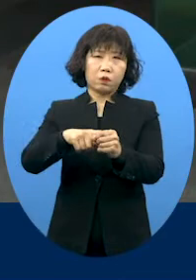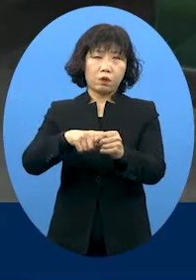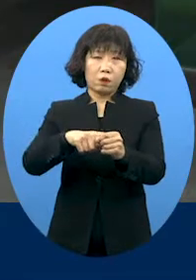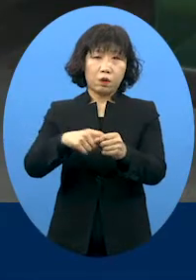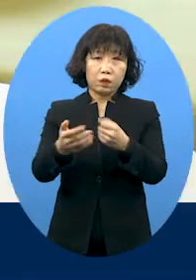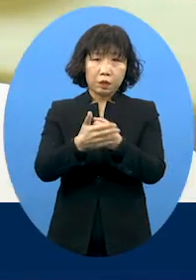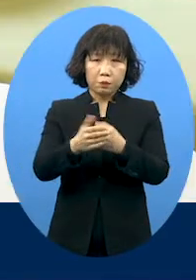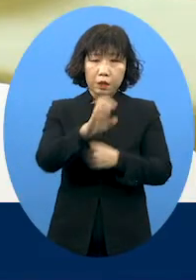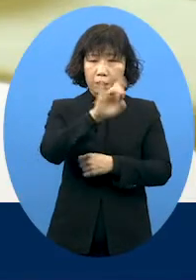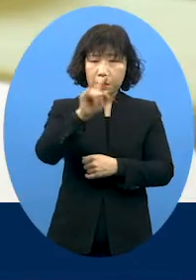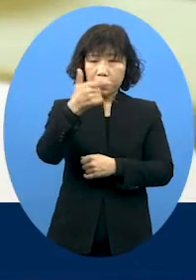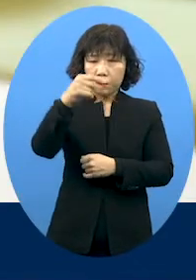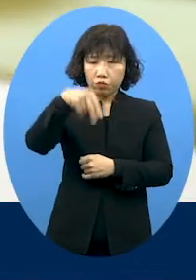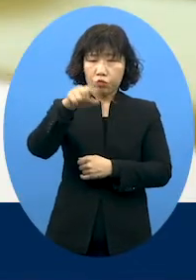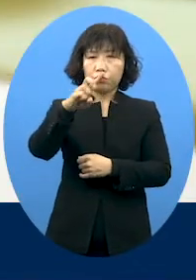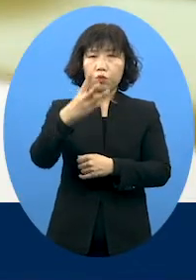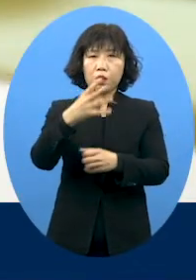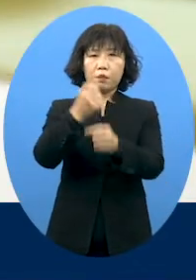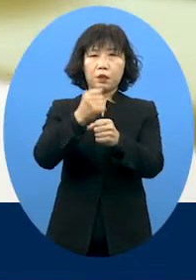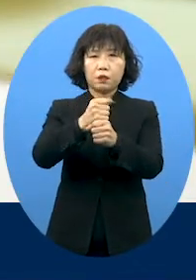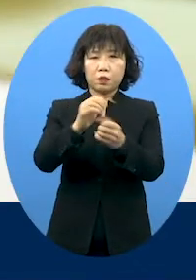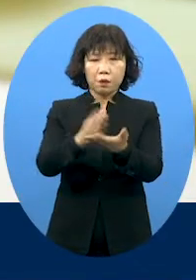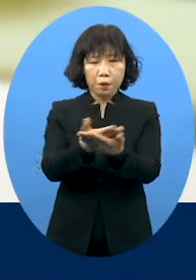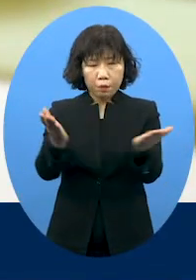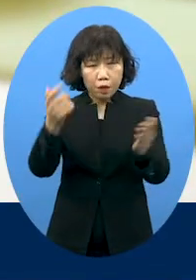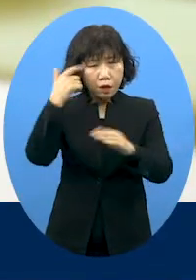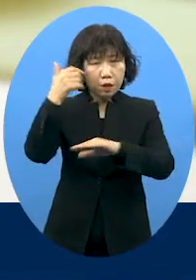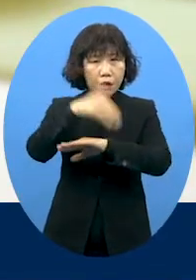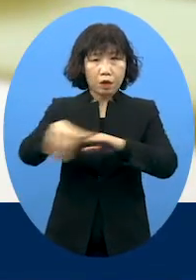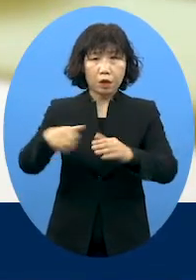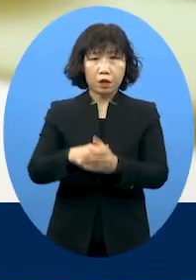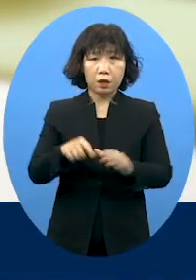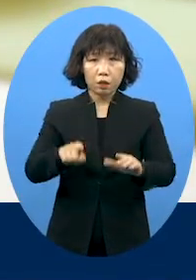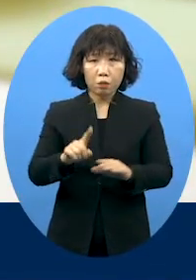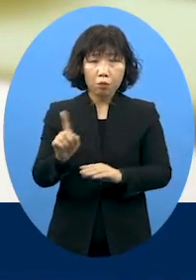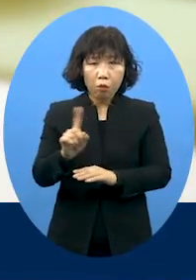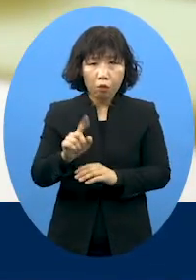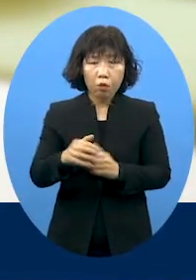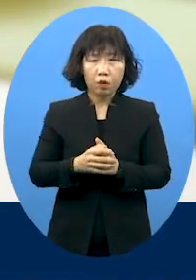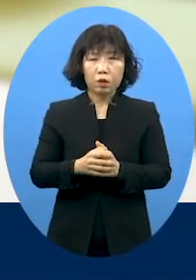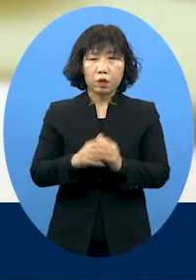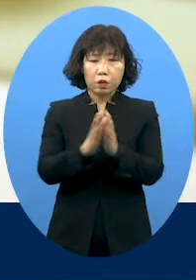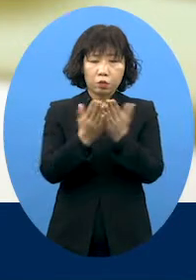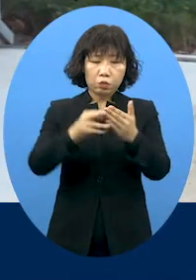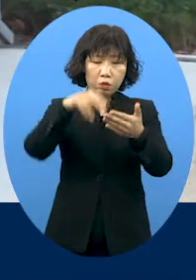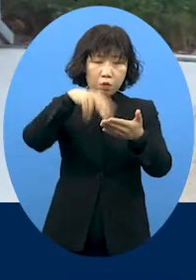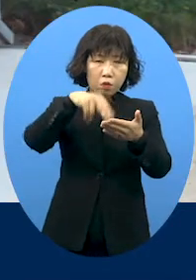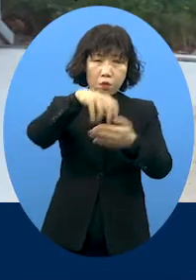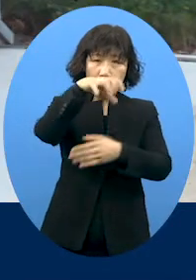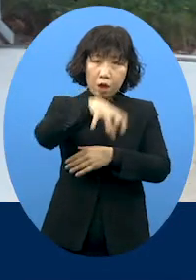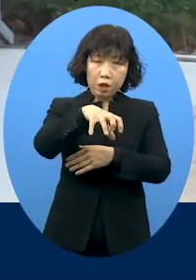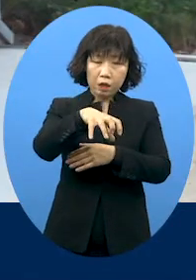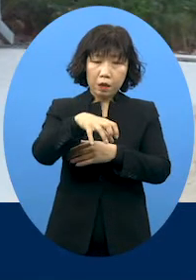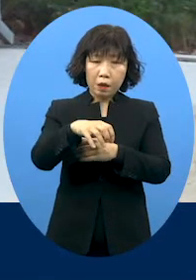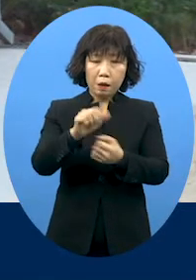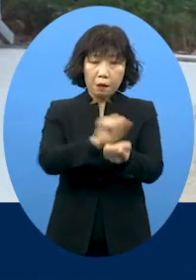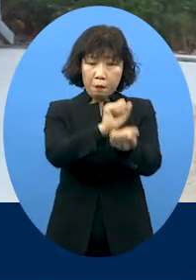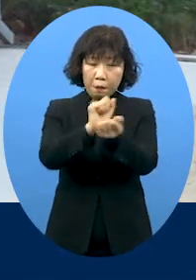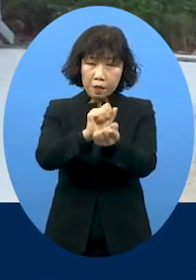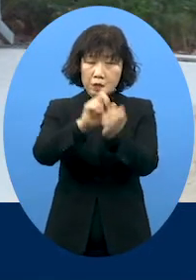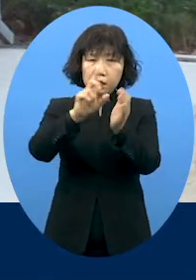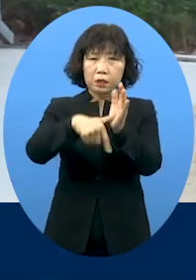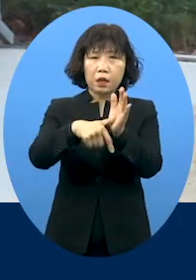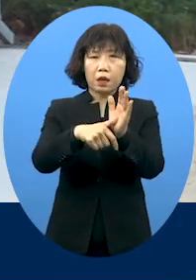매뉴얼을 제작해 3월중 배포할 예정입니다 매뉴얼에는 감염병 발생 시 도서관에 대응 절차와